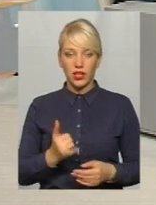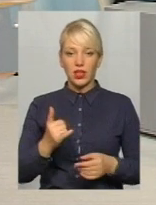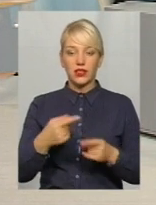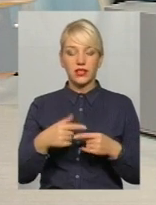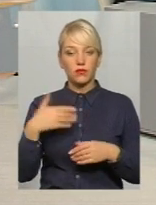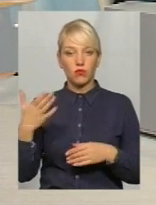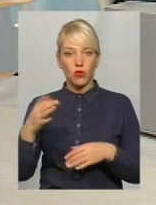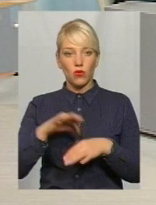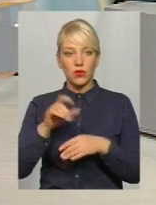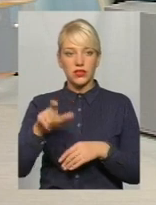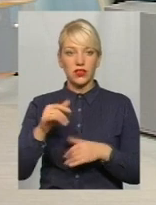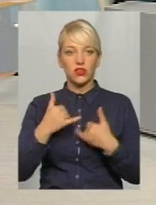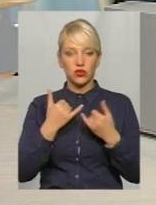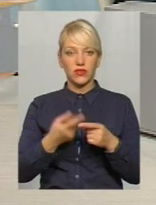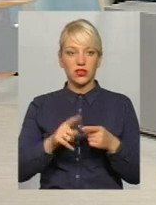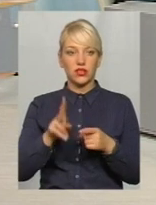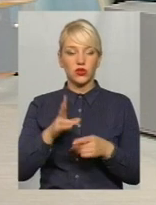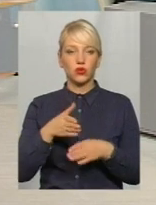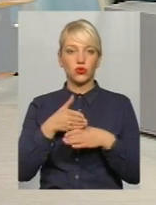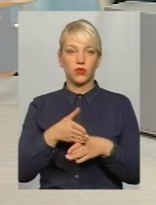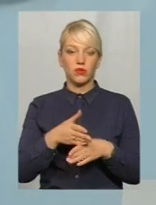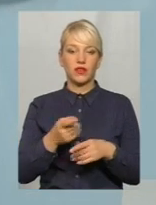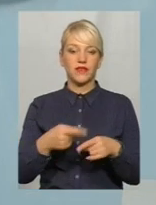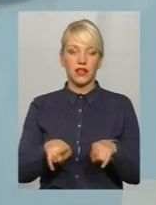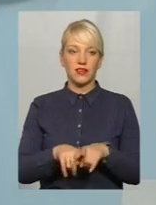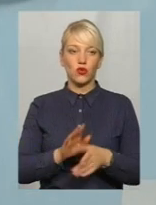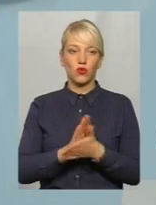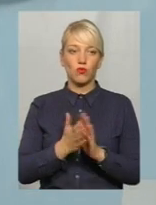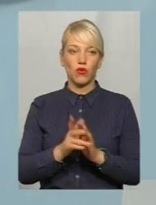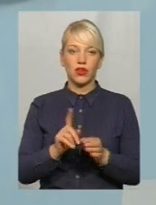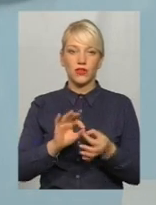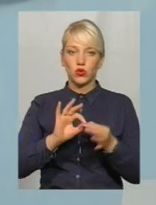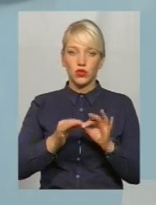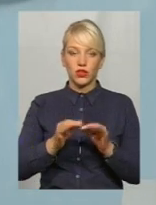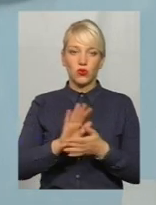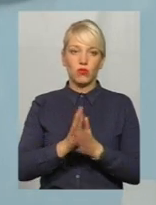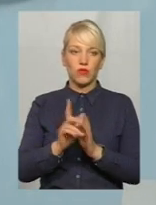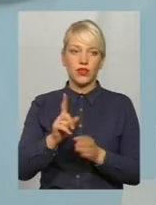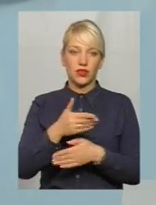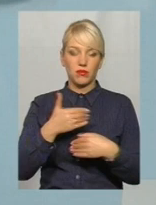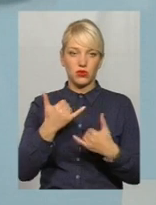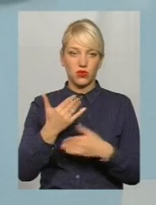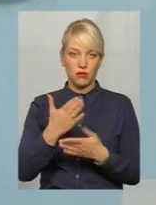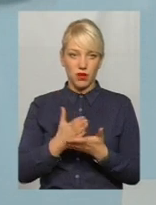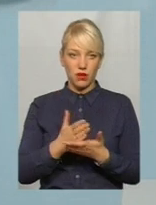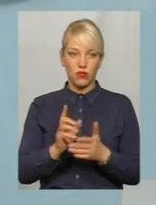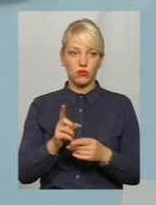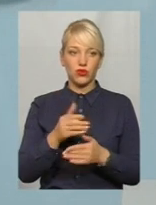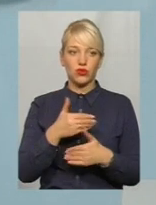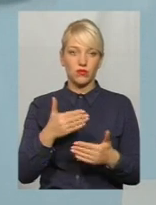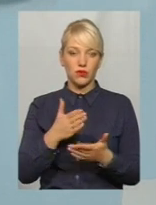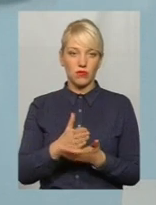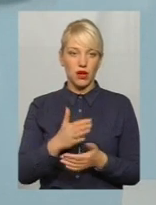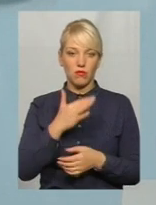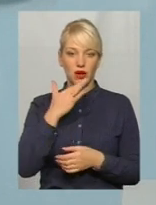пацієнтів шанувати тих, хто в кінці кінців помагає в тих умовах, які ми маємо, скрутних умовах, які ми сьогодні маємо. Тому що ми маємо